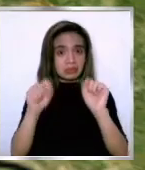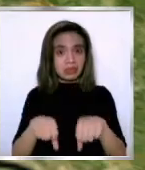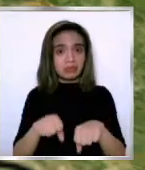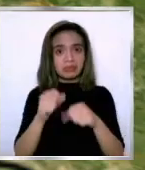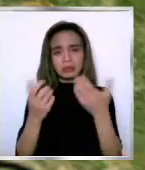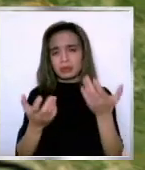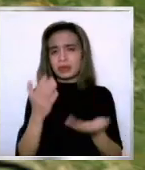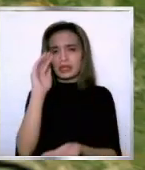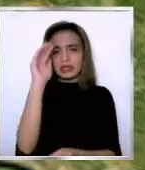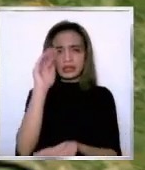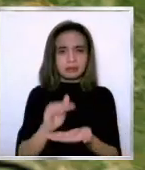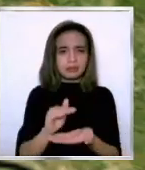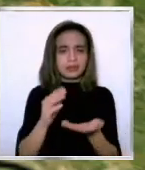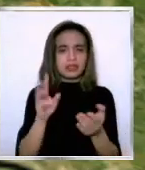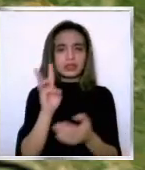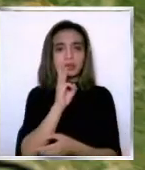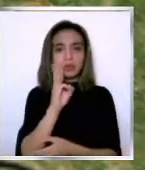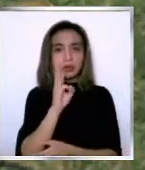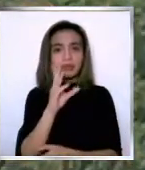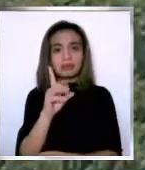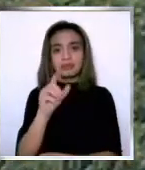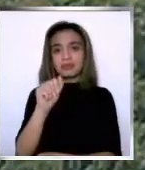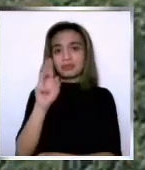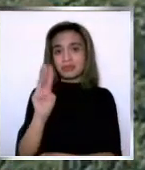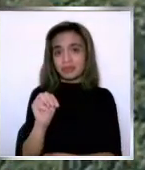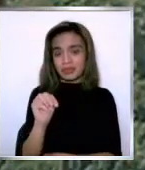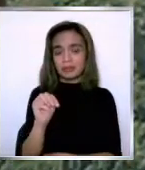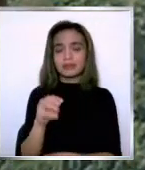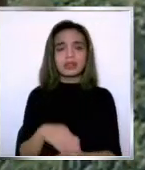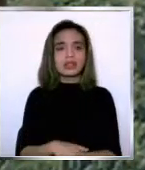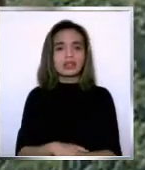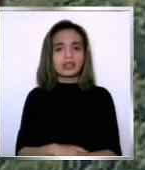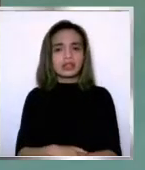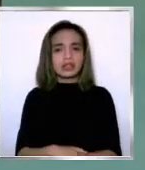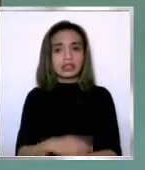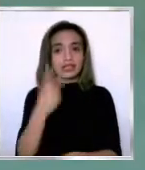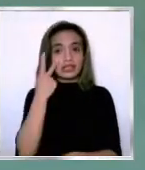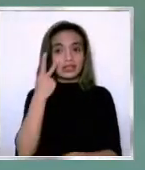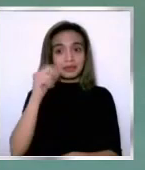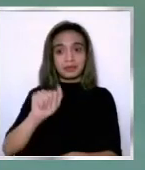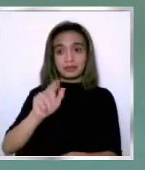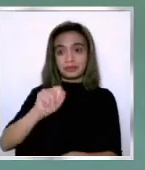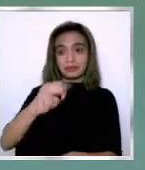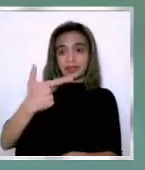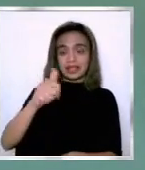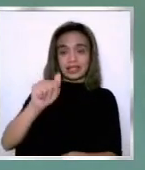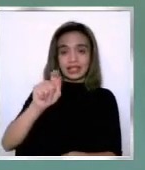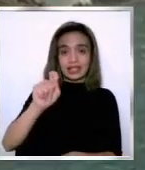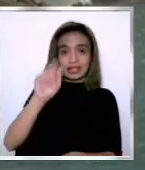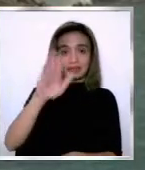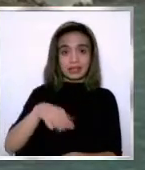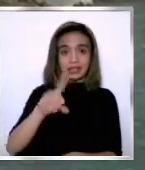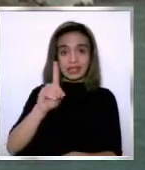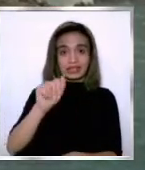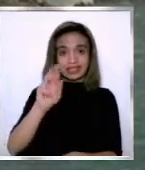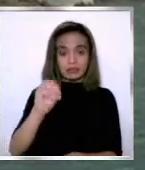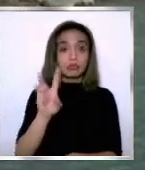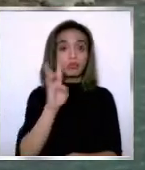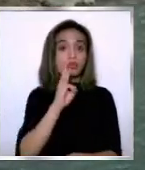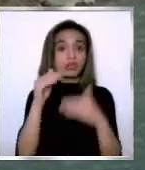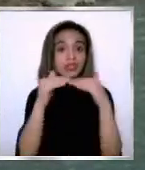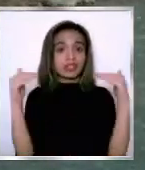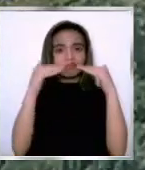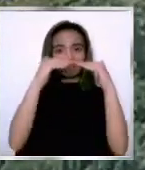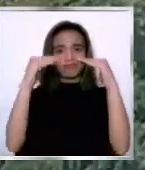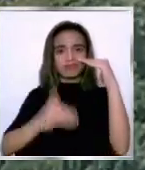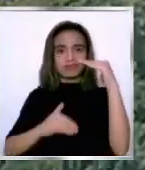sa mga dam. Katunayan po, itong Angat Dam, mas mababa yung water level ngayong taon kumpara noong